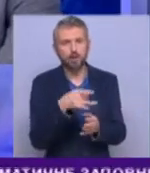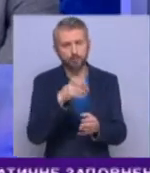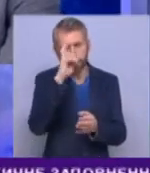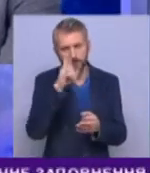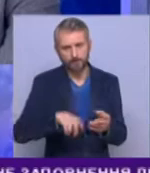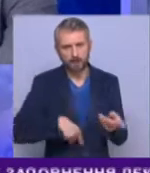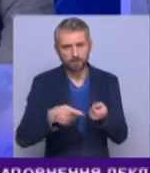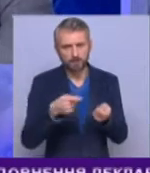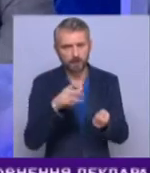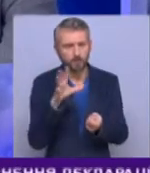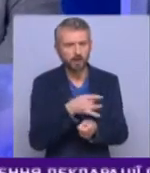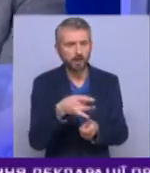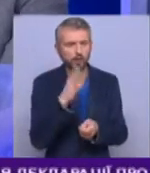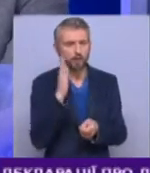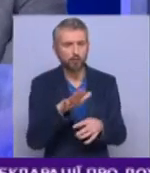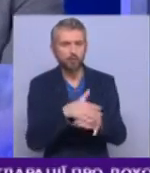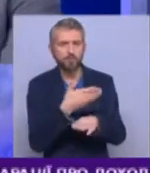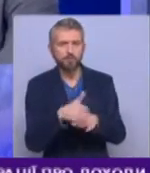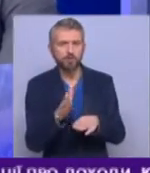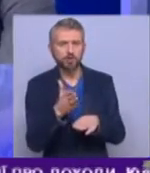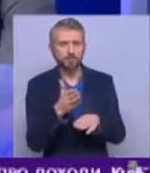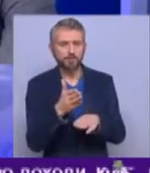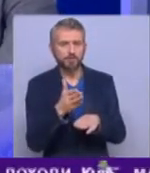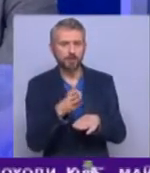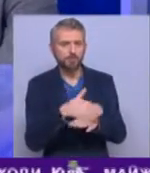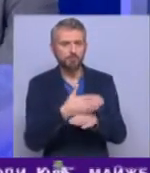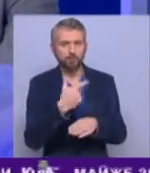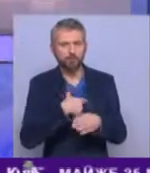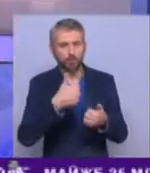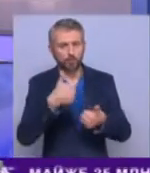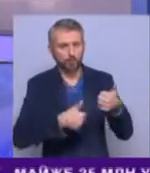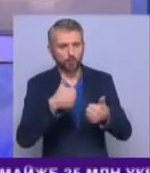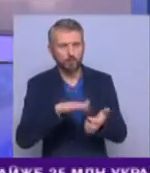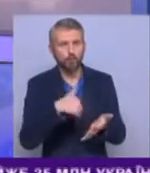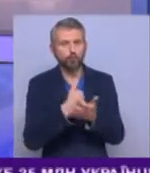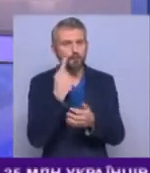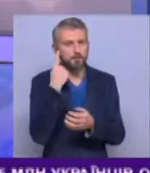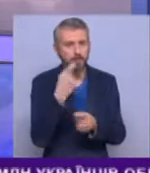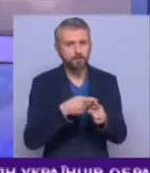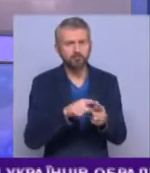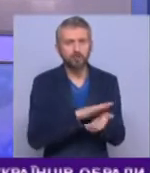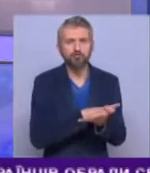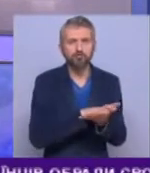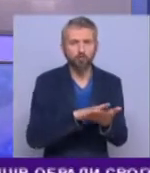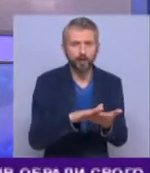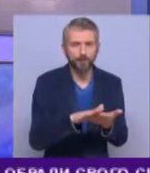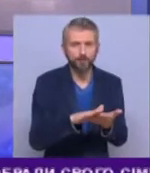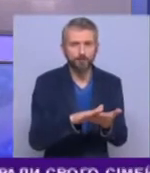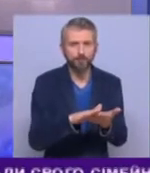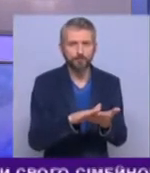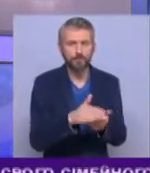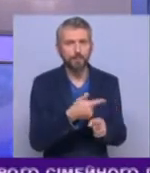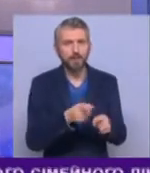державних адміністрацій. Тобто всі райони будуть між собою конкурувати. Основні меседжі – це чистота,